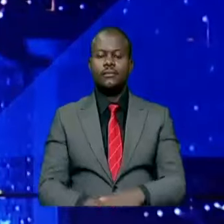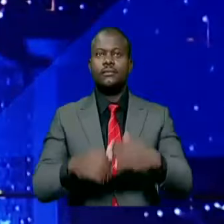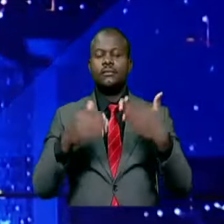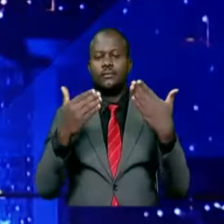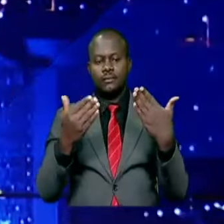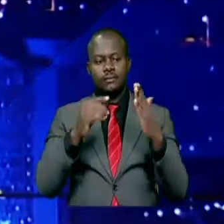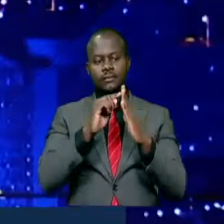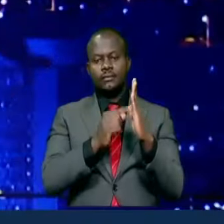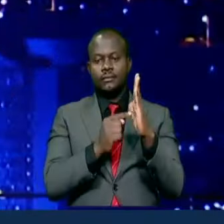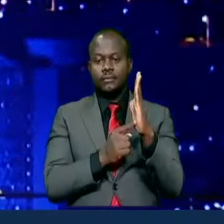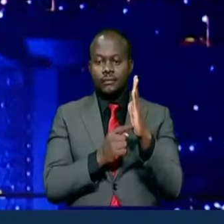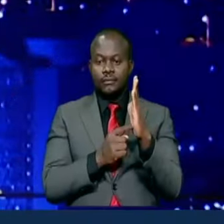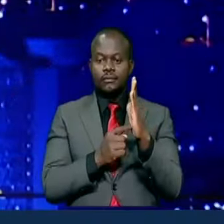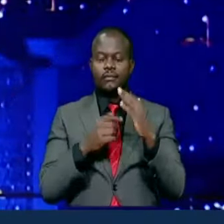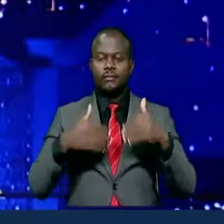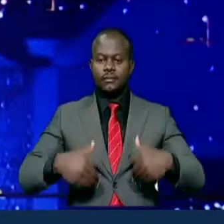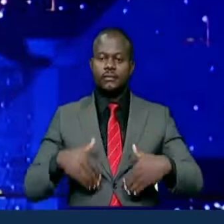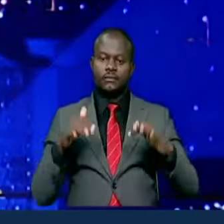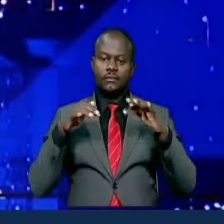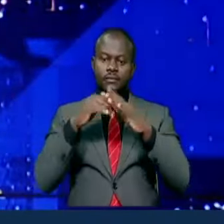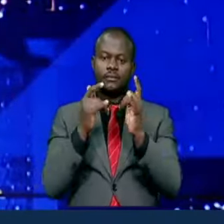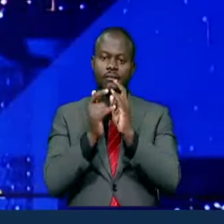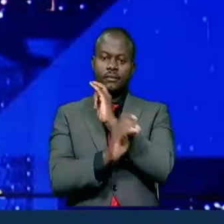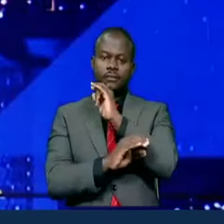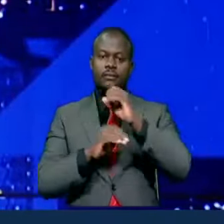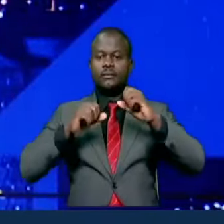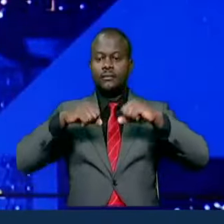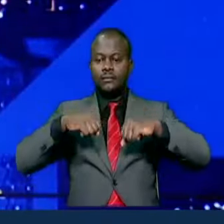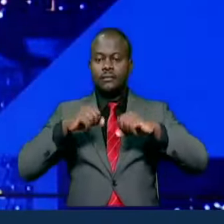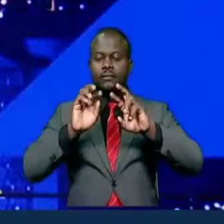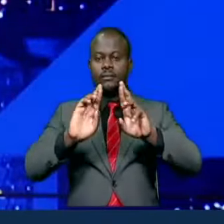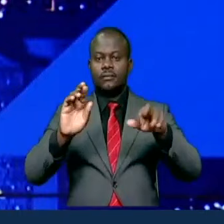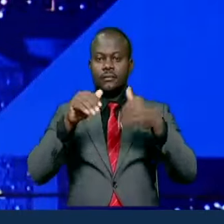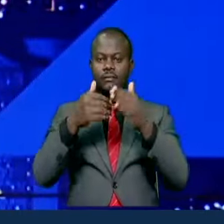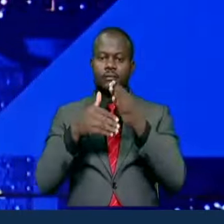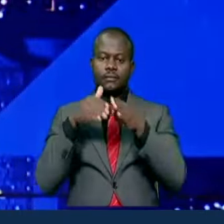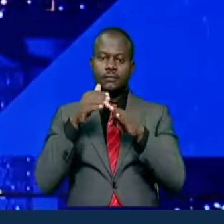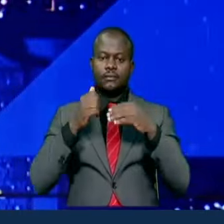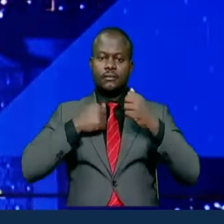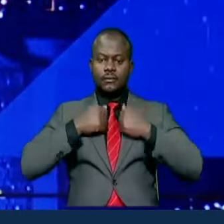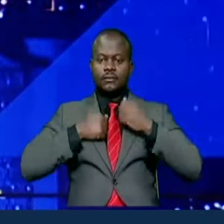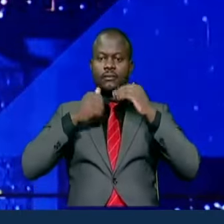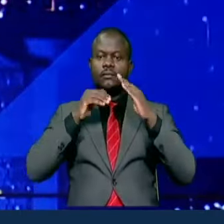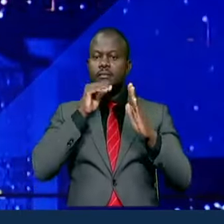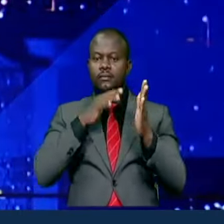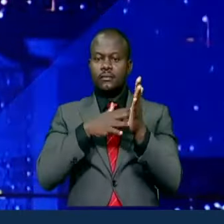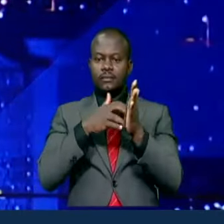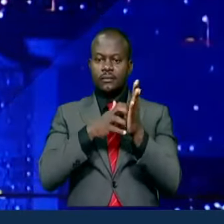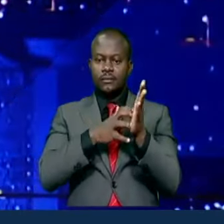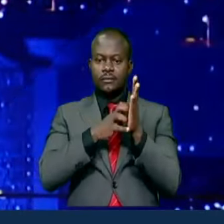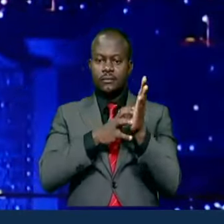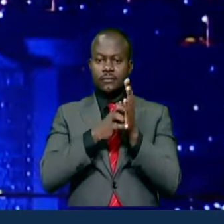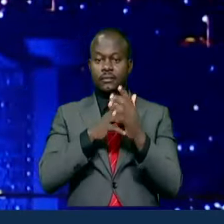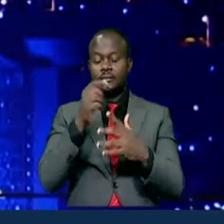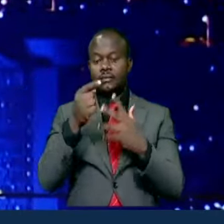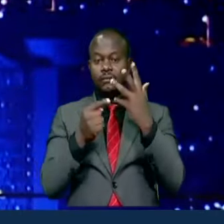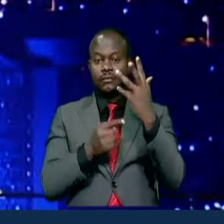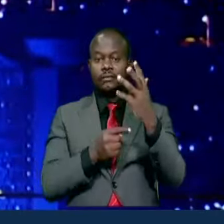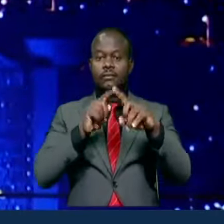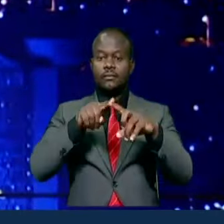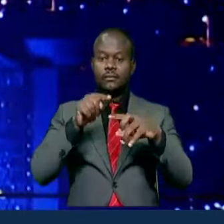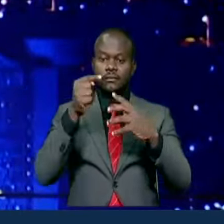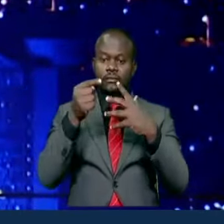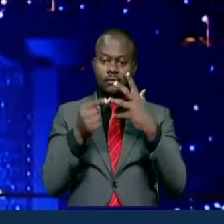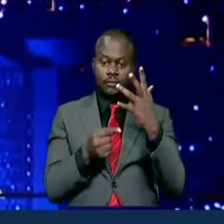Urubyiruko rwitabiriye inama y'igihugu y'umushyikirano ruravuga ko rwiteguye kubaka u Rwanda rutajegajega. Ibi ngo rurabishingira